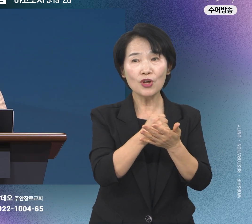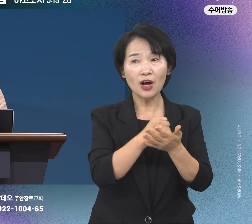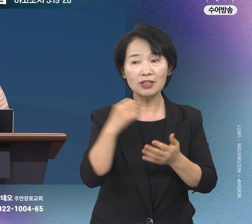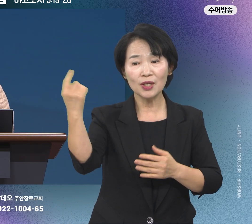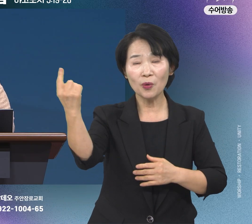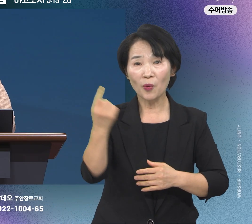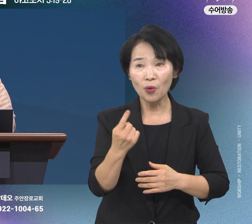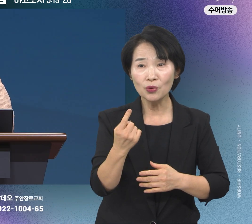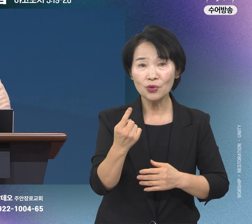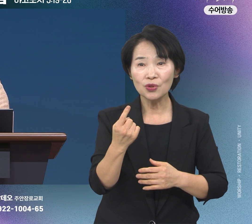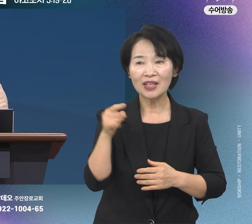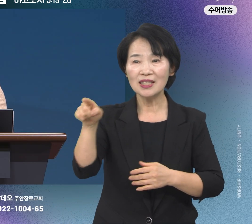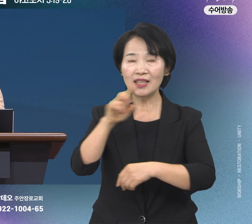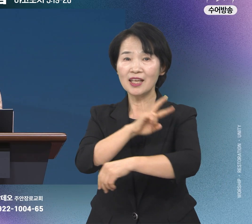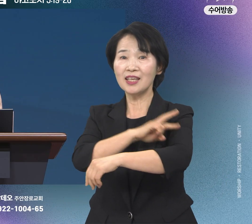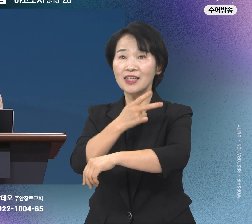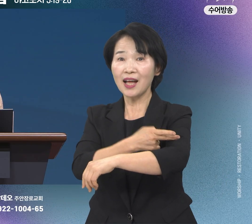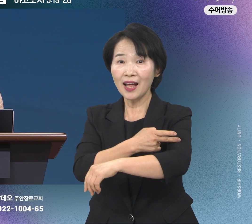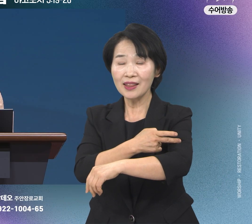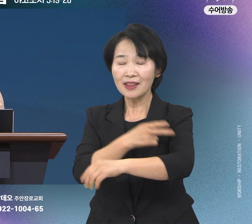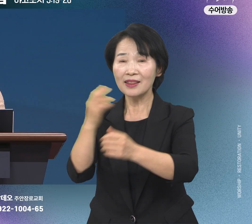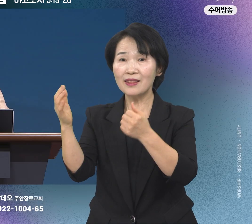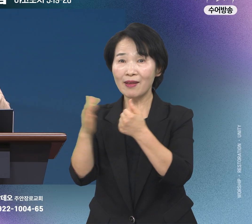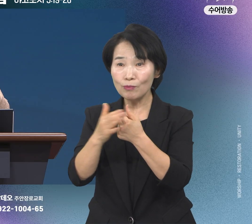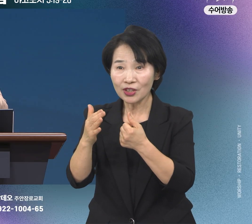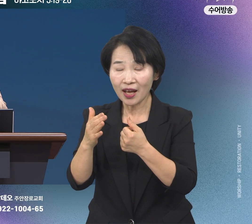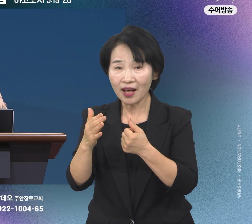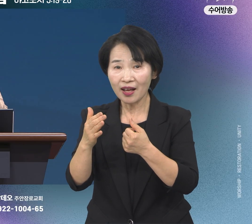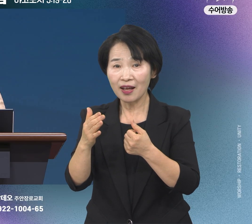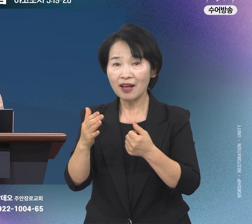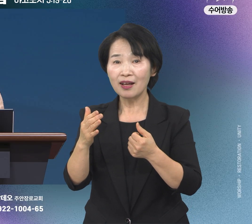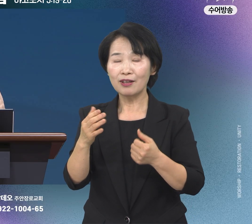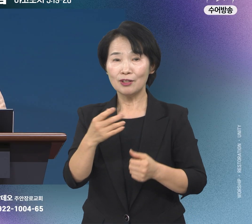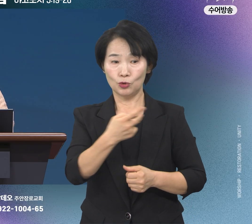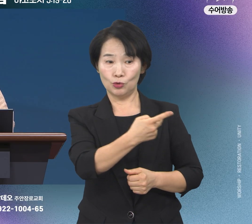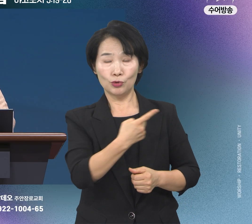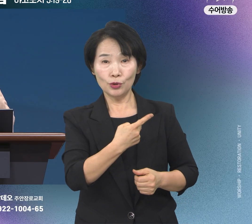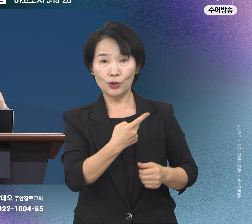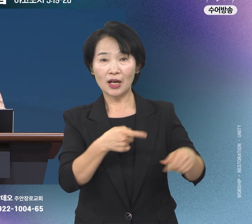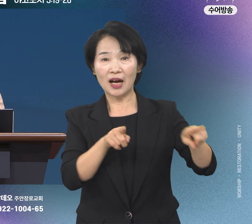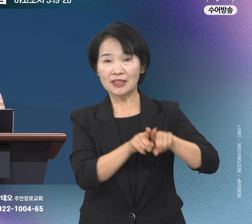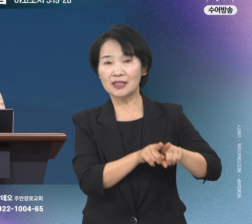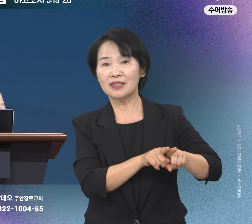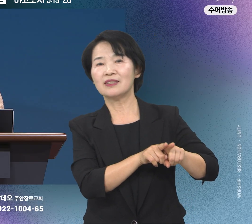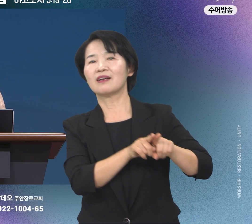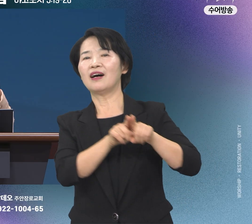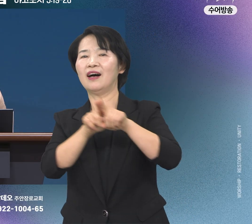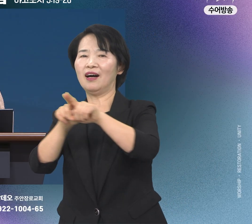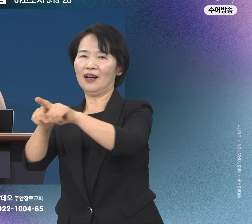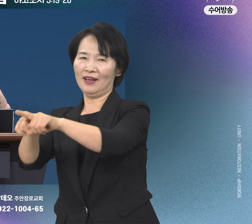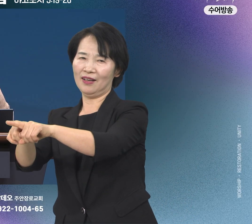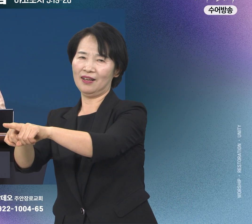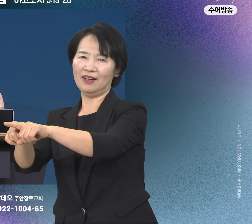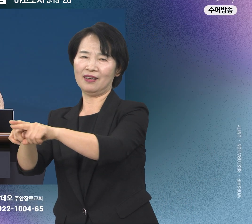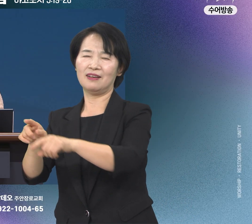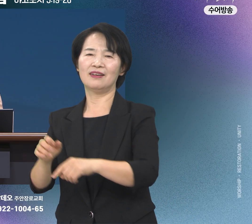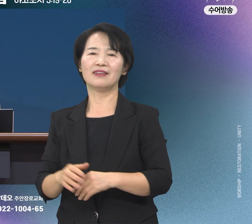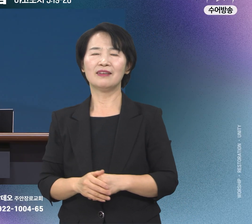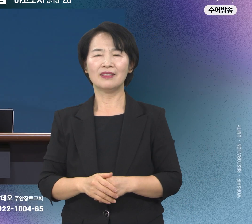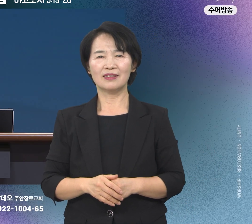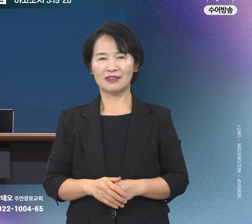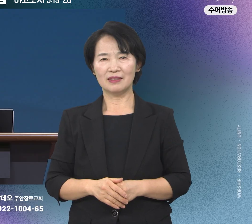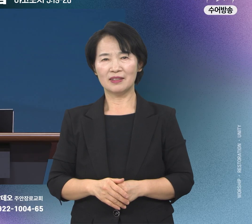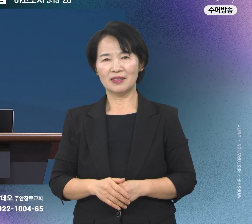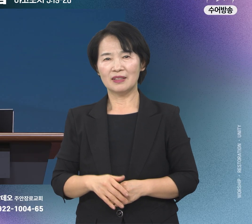그 신천지인 줄도 모르고 만난 그 지인으로부터 시청에서 운영하는 인문학 강의를 같이 저와